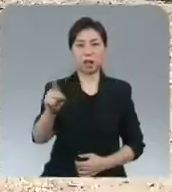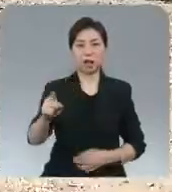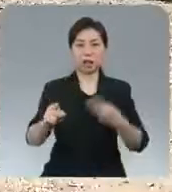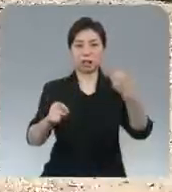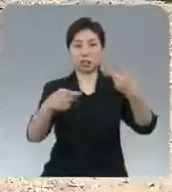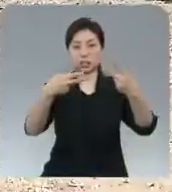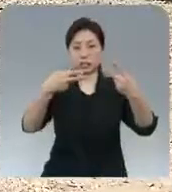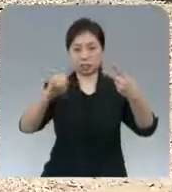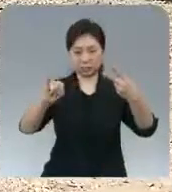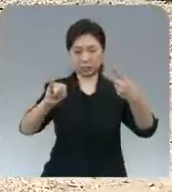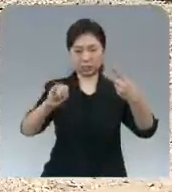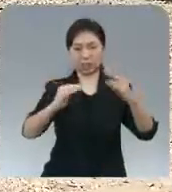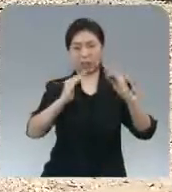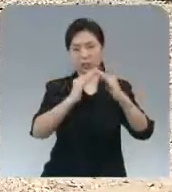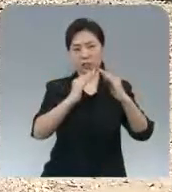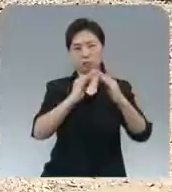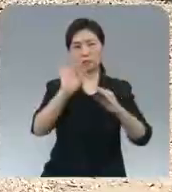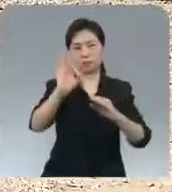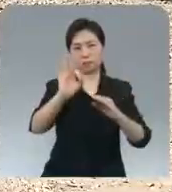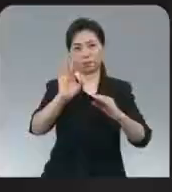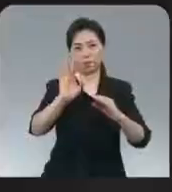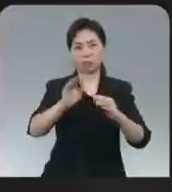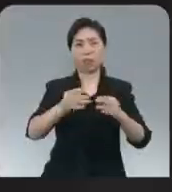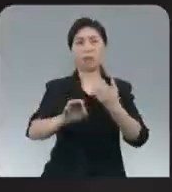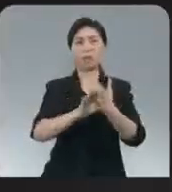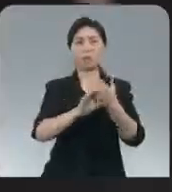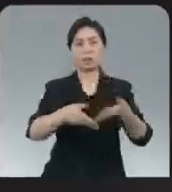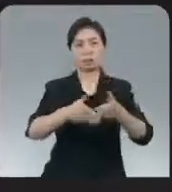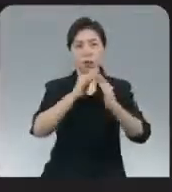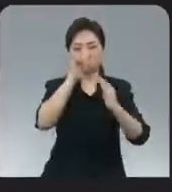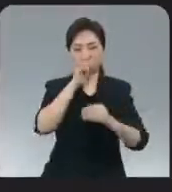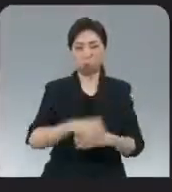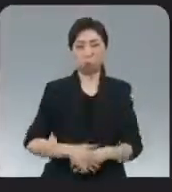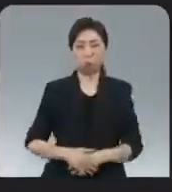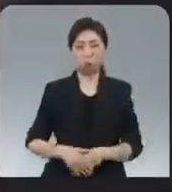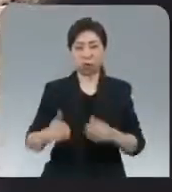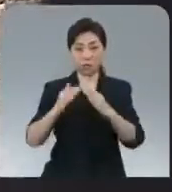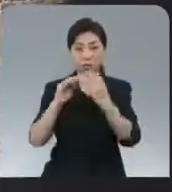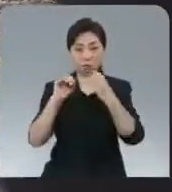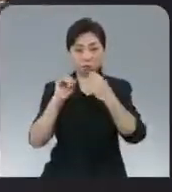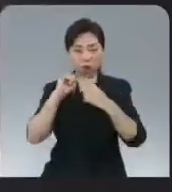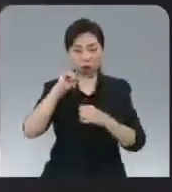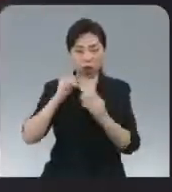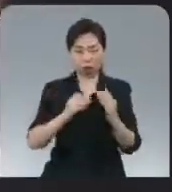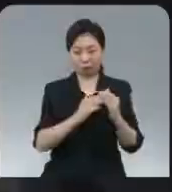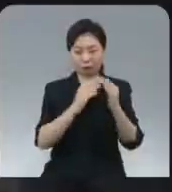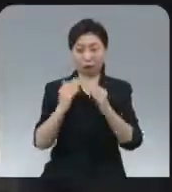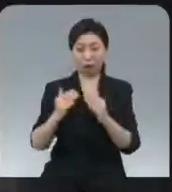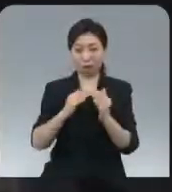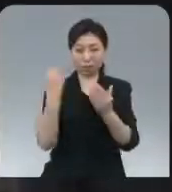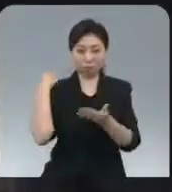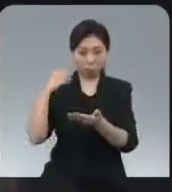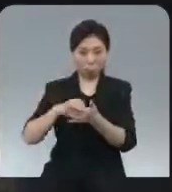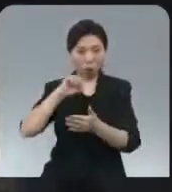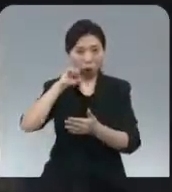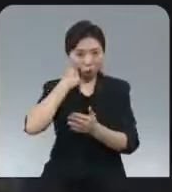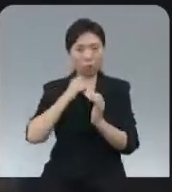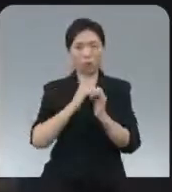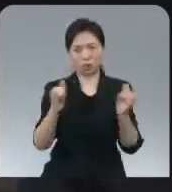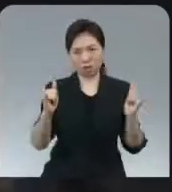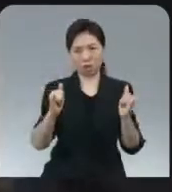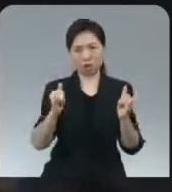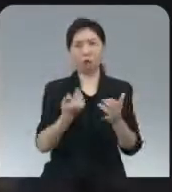построены временные дома лесной пожар начавшийся 4 марта оказался самым длительным с